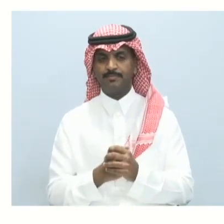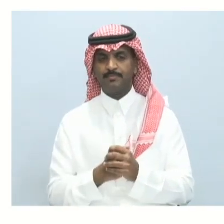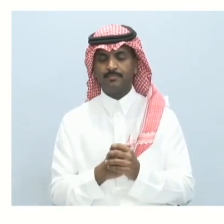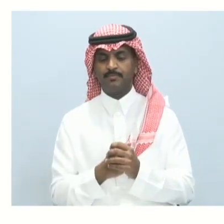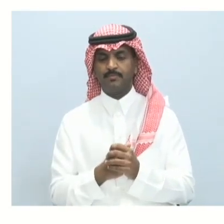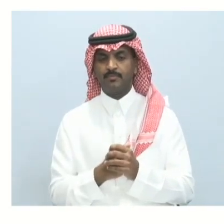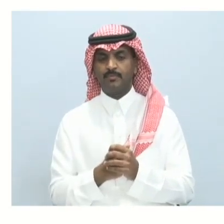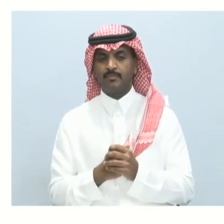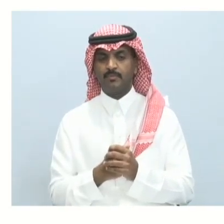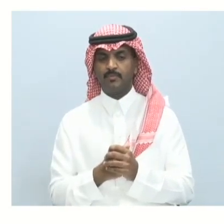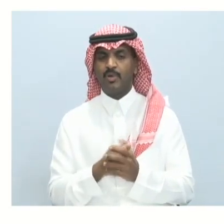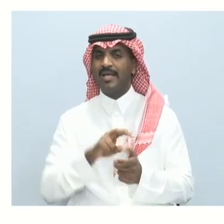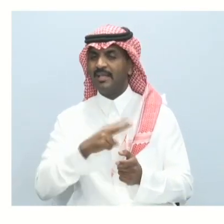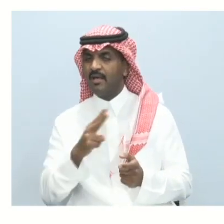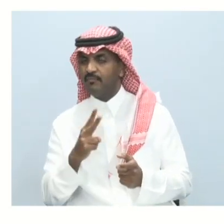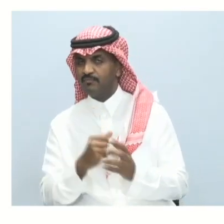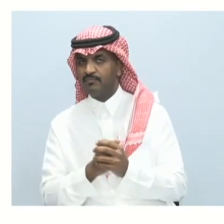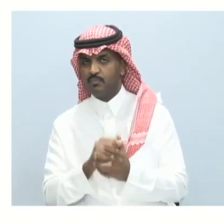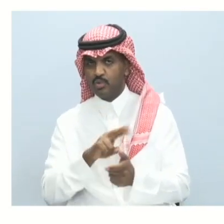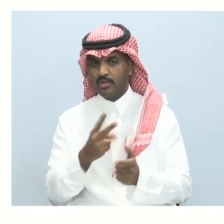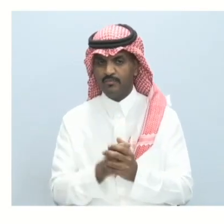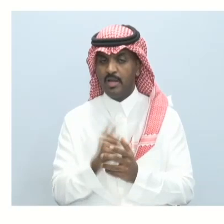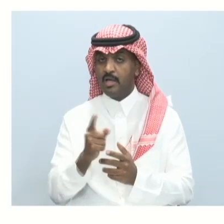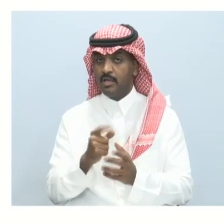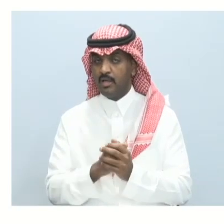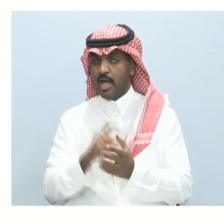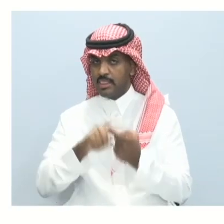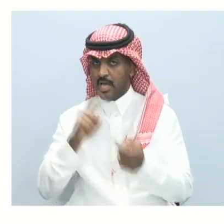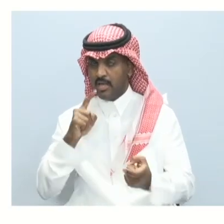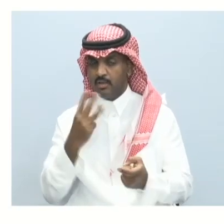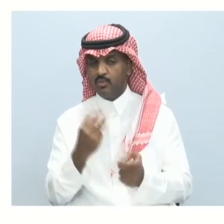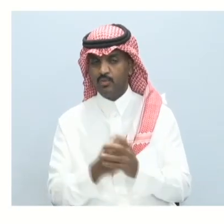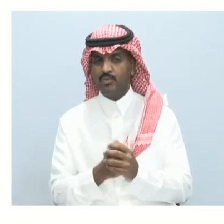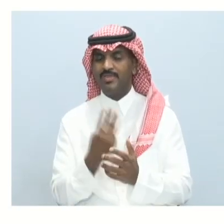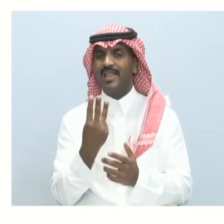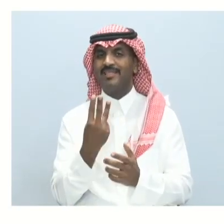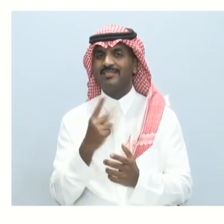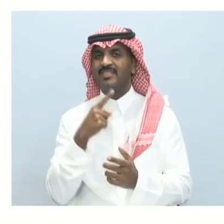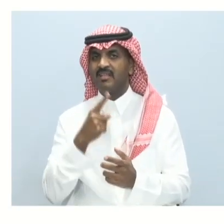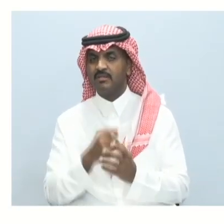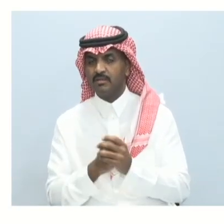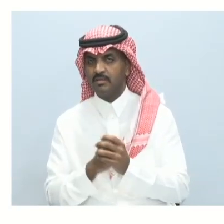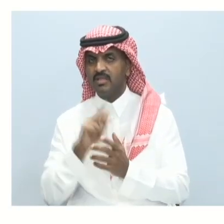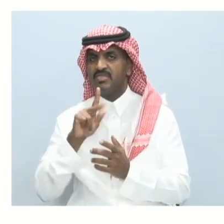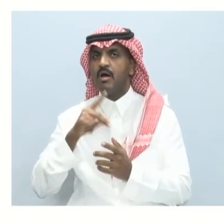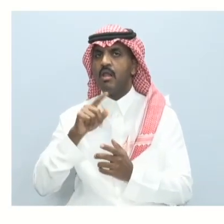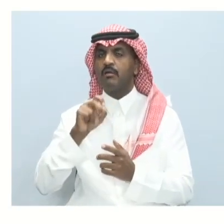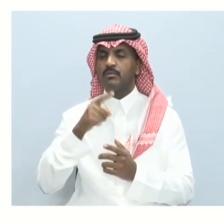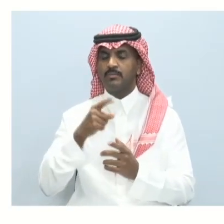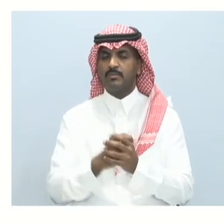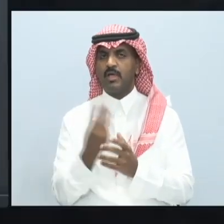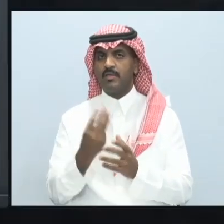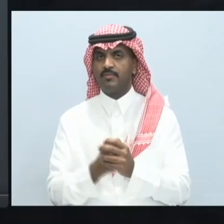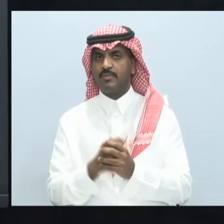اوجه الاختلاف له الطلاق له كم له ثلاث طلقات للزوجي ثلاث طلقات